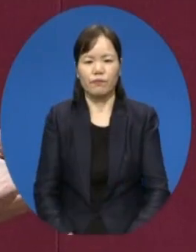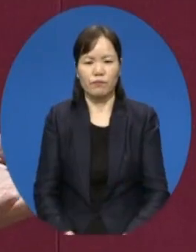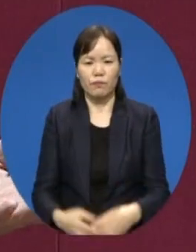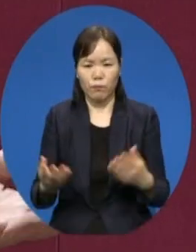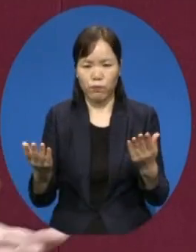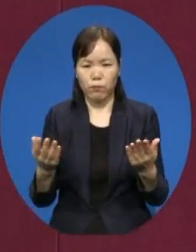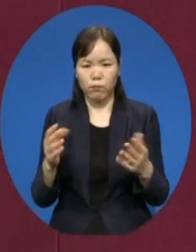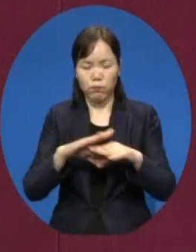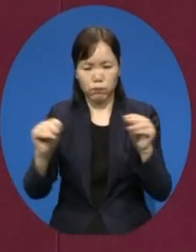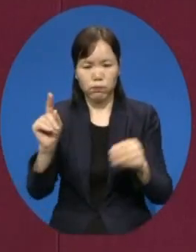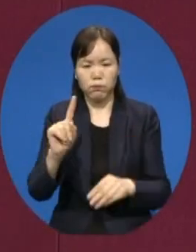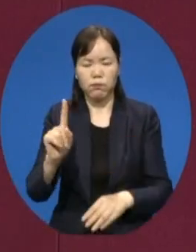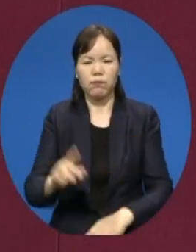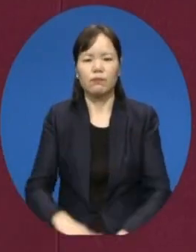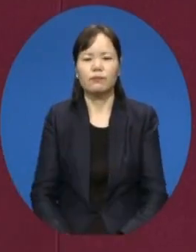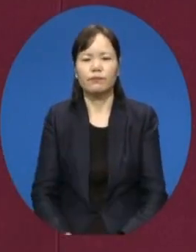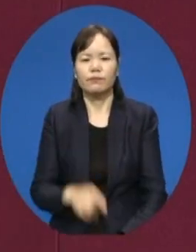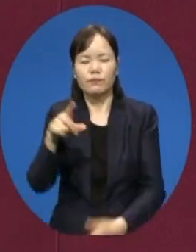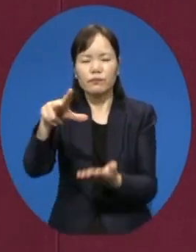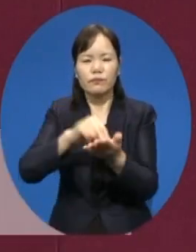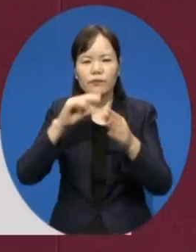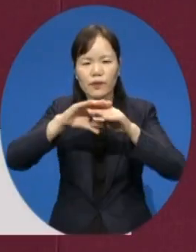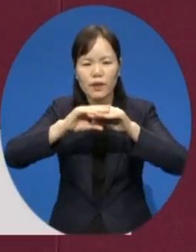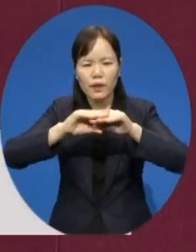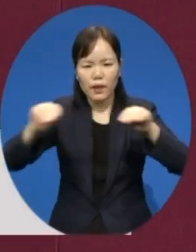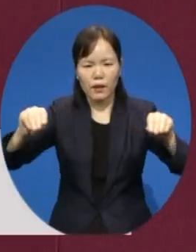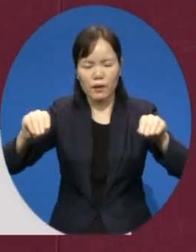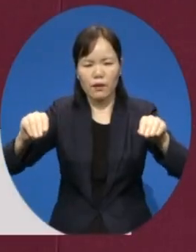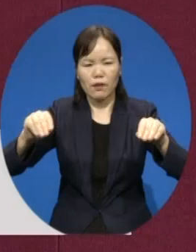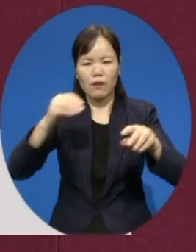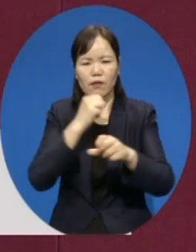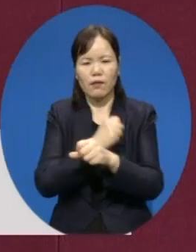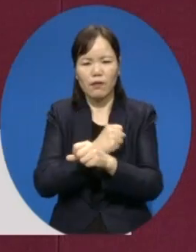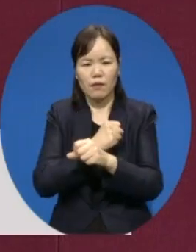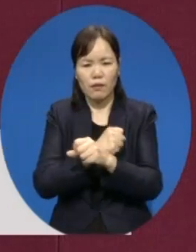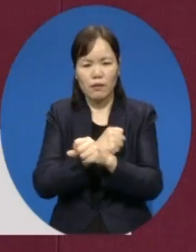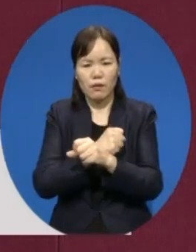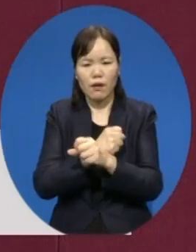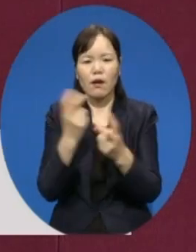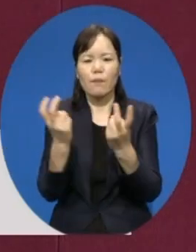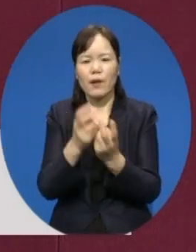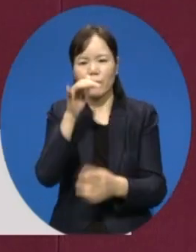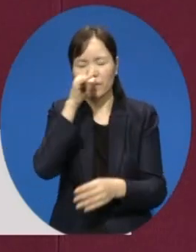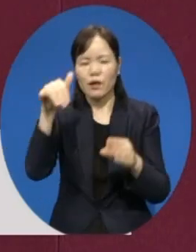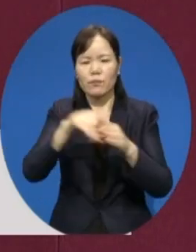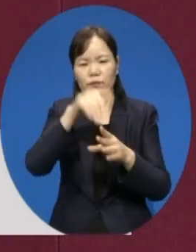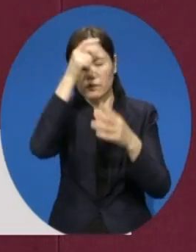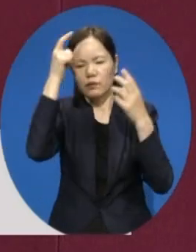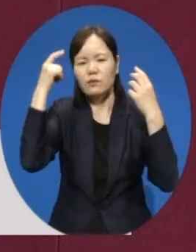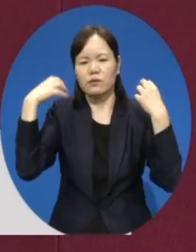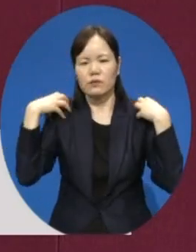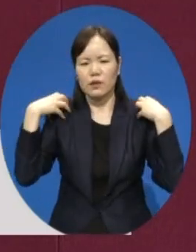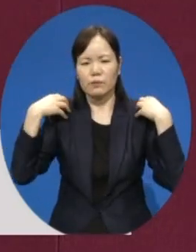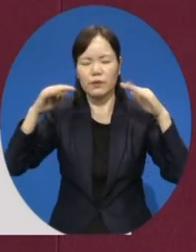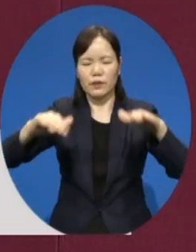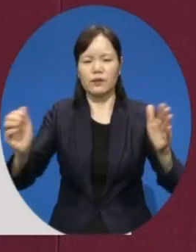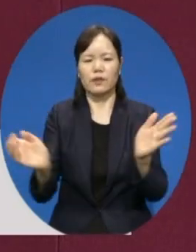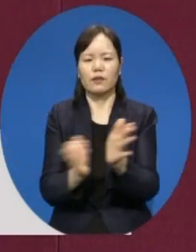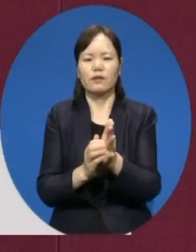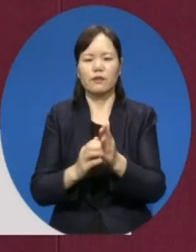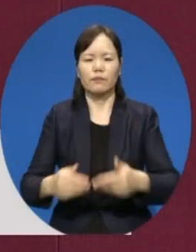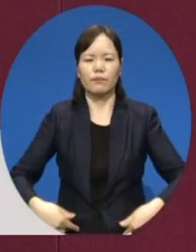해결했습니까? 이 문제를 해결할 분명한 해답이 있습니다. 문재인 정권 이제 종식시키는